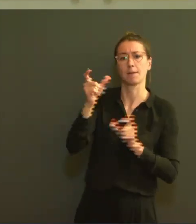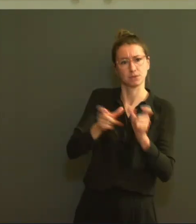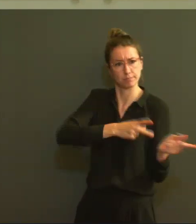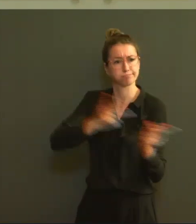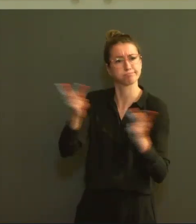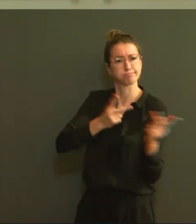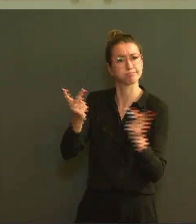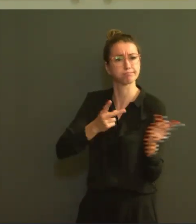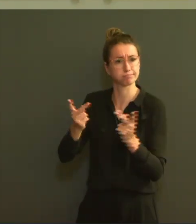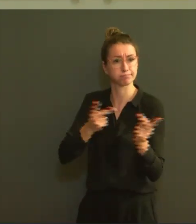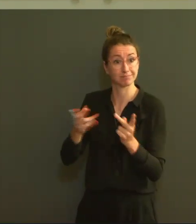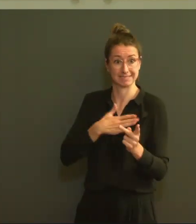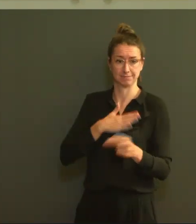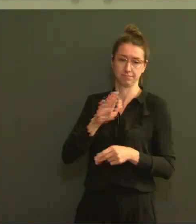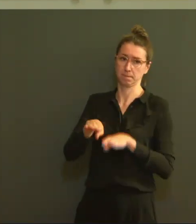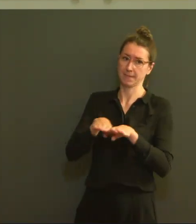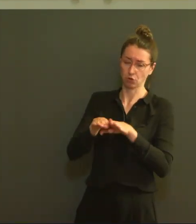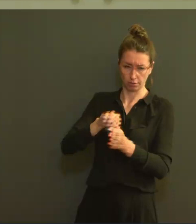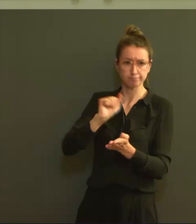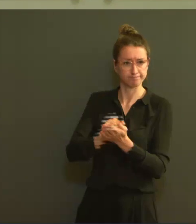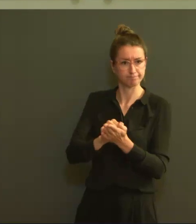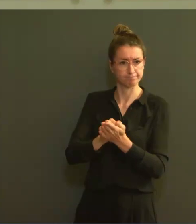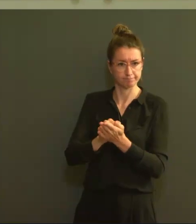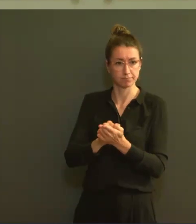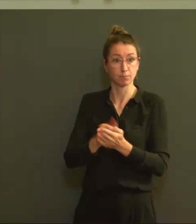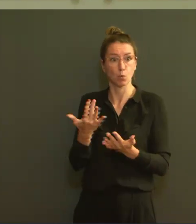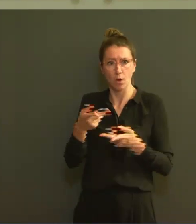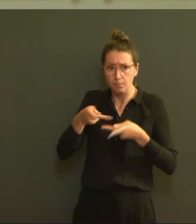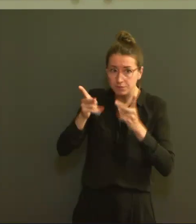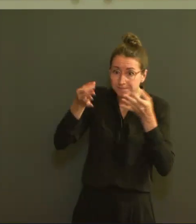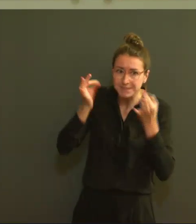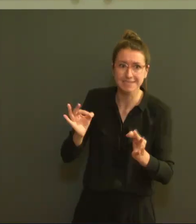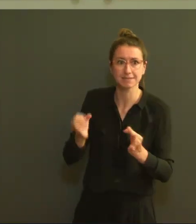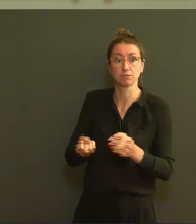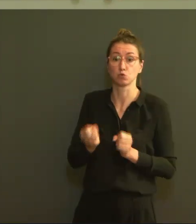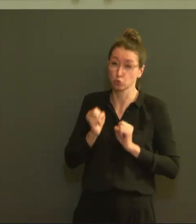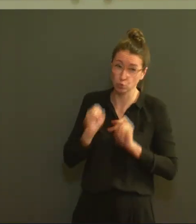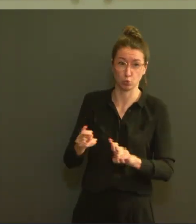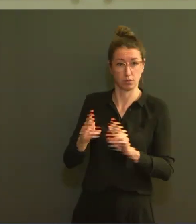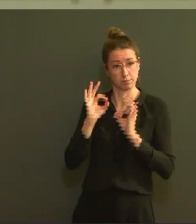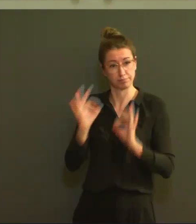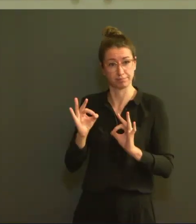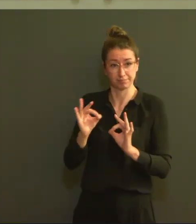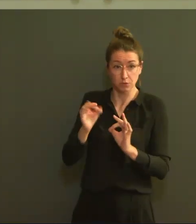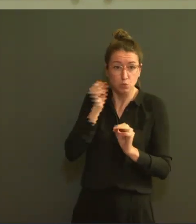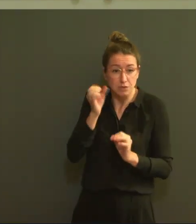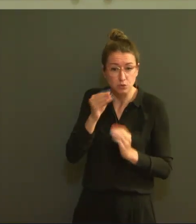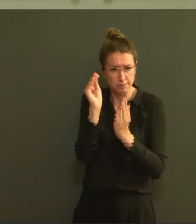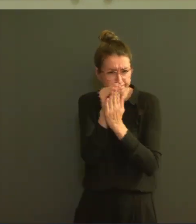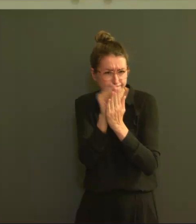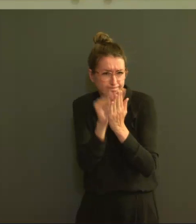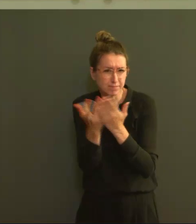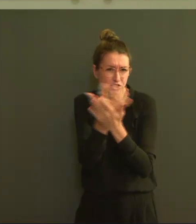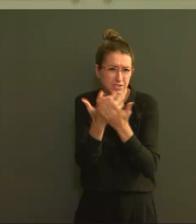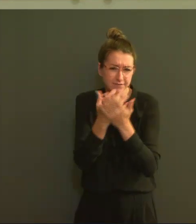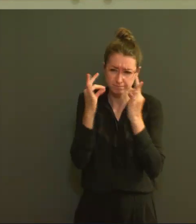c'est donc un paramètre qui est considéré comme plus fiable puisque le nombre de cas est répertorié tous les jours. C'est